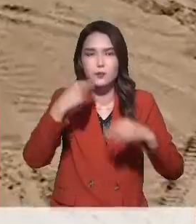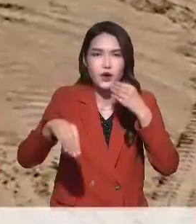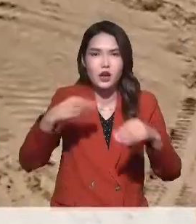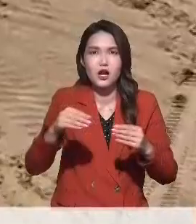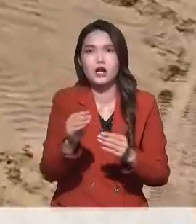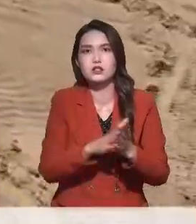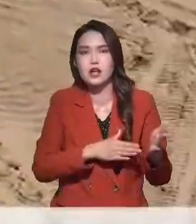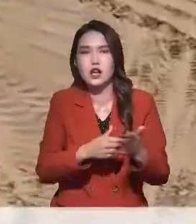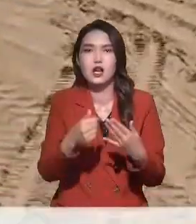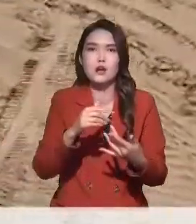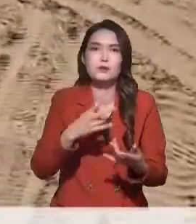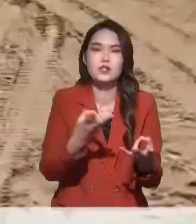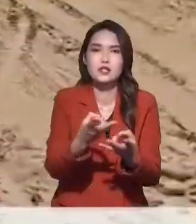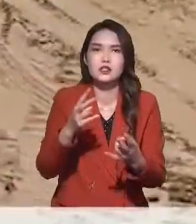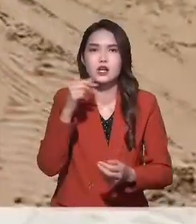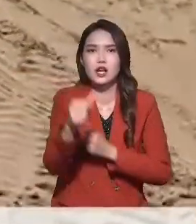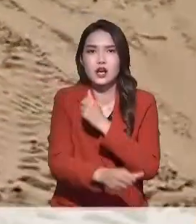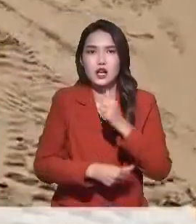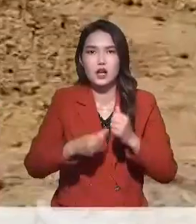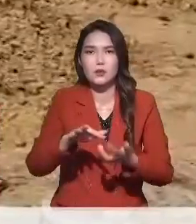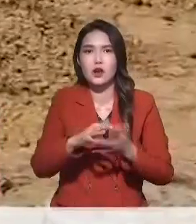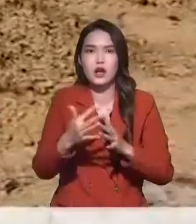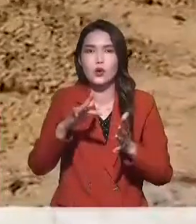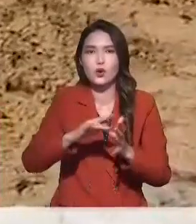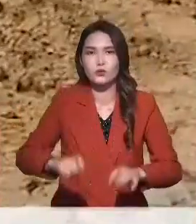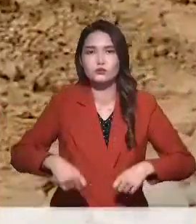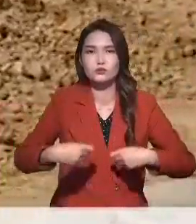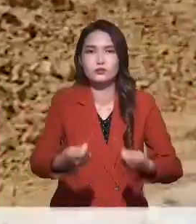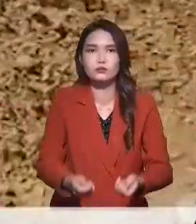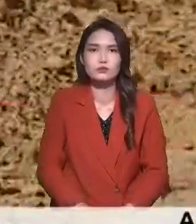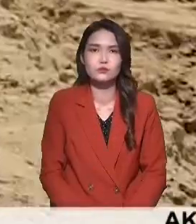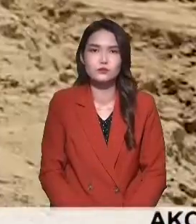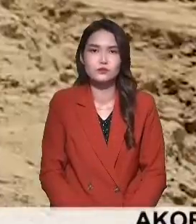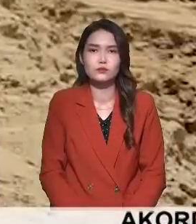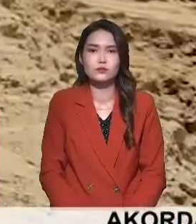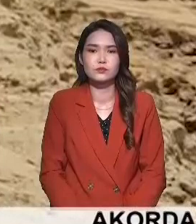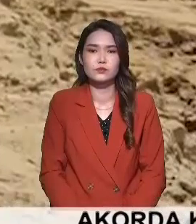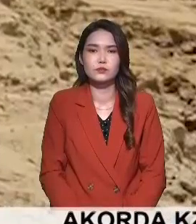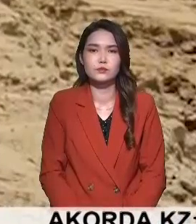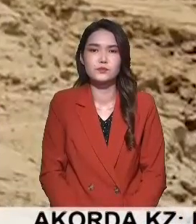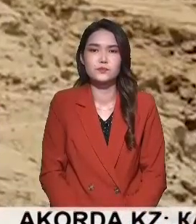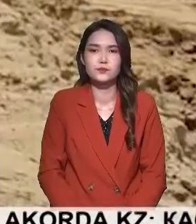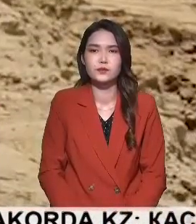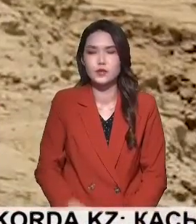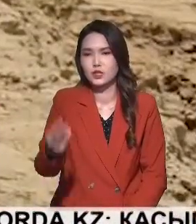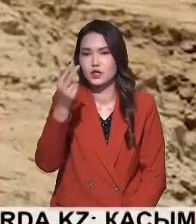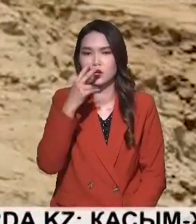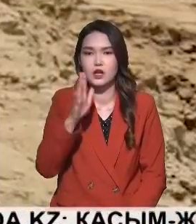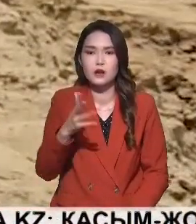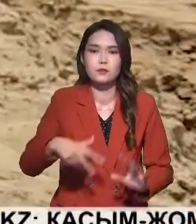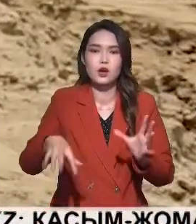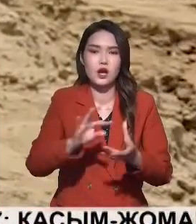жанар-жағармай, инертті материалдар ауылға аудан орталығынан жеткізілуде. Оған қарамастан, біз қазір